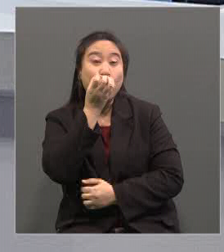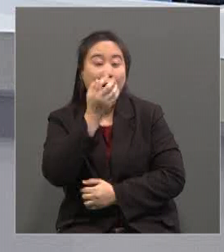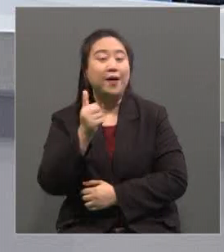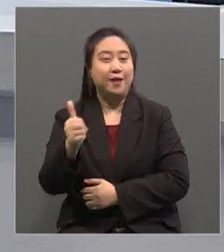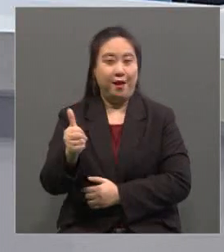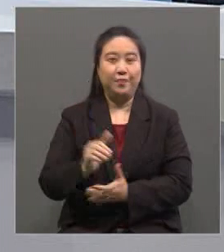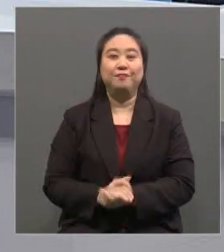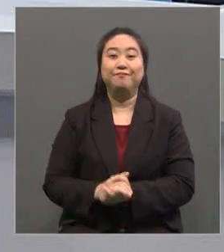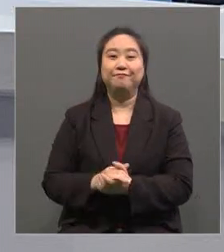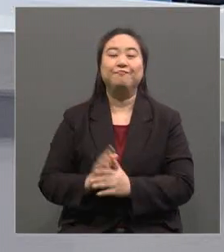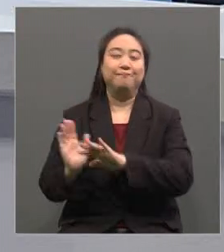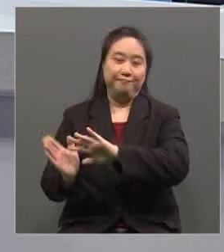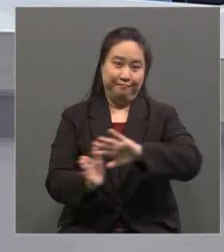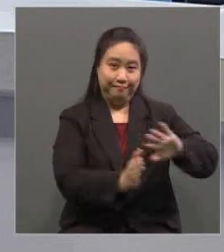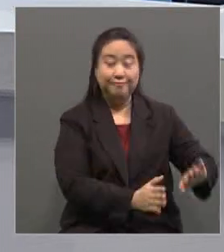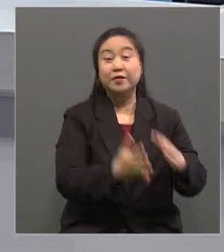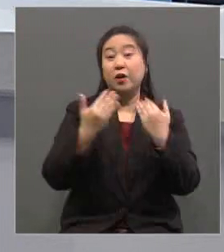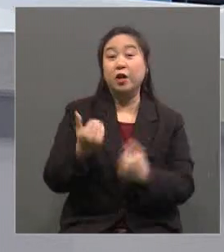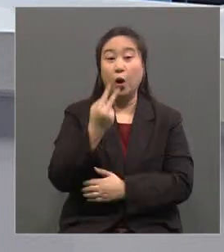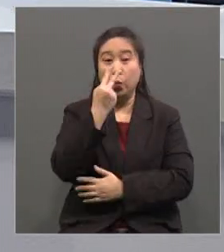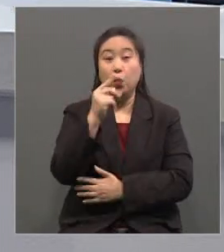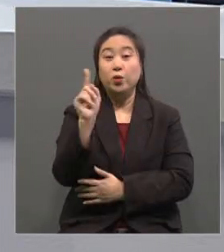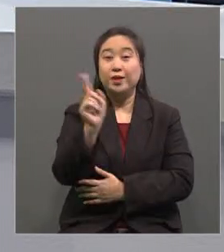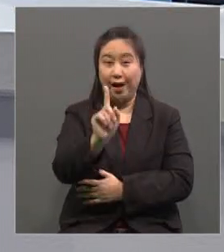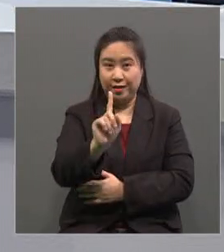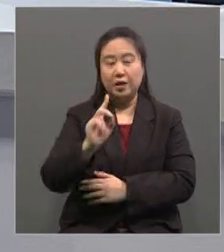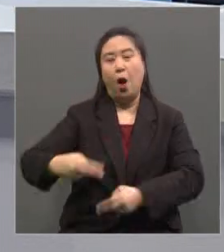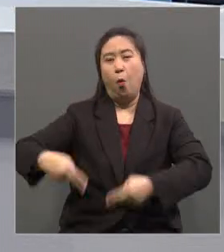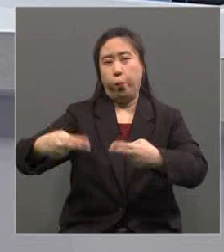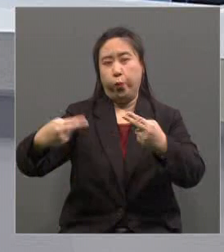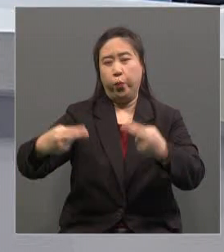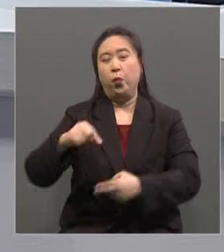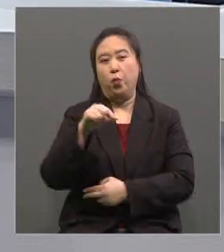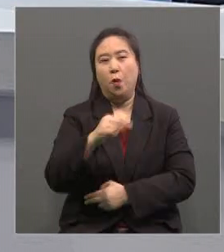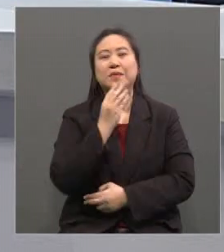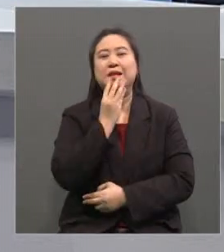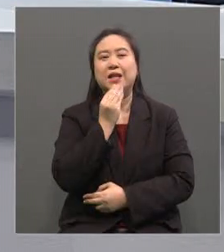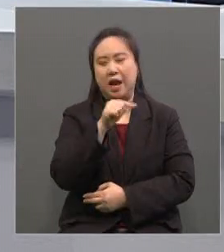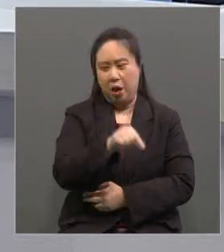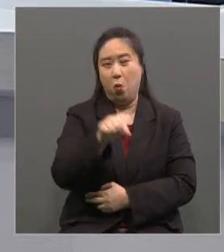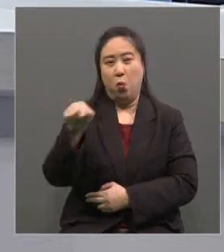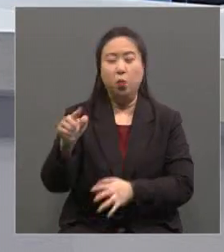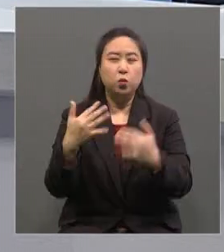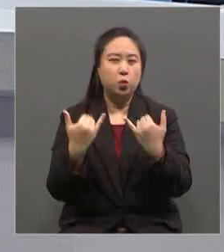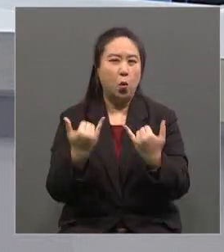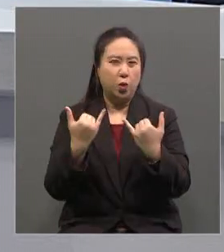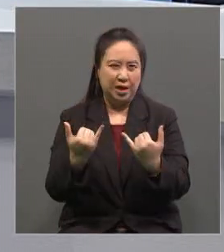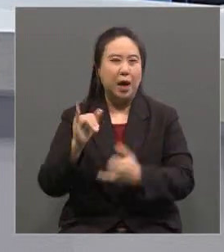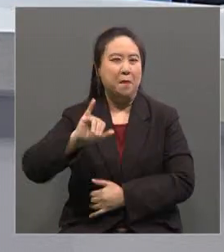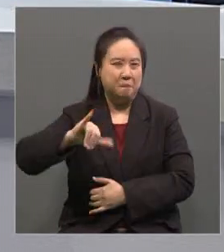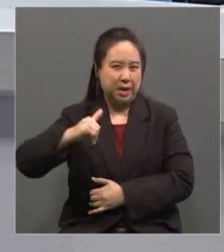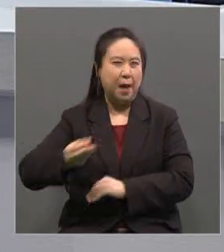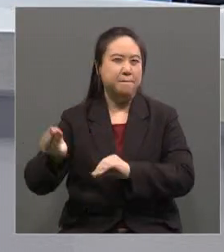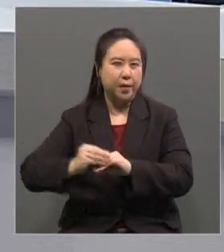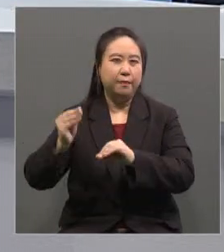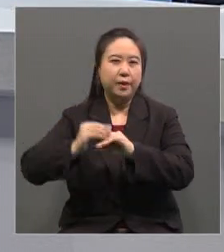ครับค่ะอ่ะปรับเปลี่ยนอารมณ์กันสักนิดนึงคุณผู้ชมคะไปดูสถานการณ์การสู้รบในตะวันออกกลางนะคะตอนนี้ก็สอเขาว่าอาจจะทวี